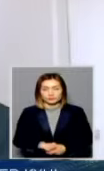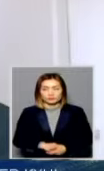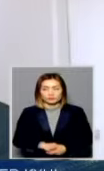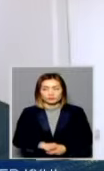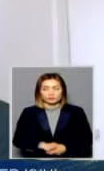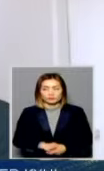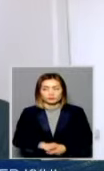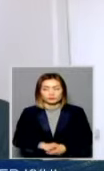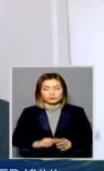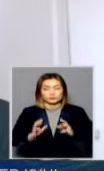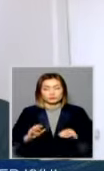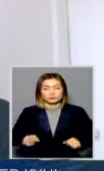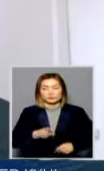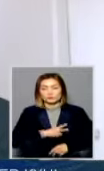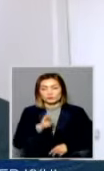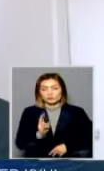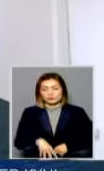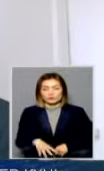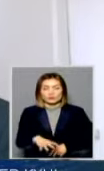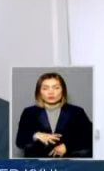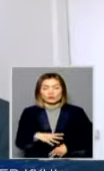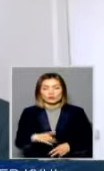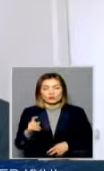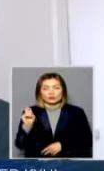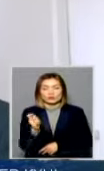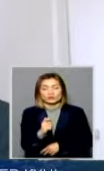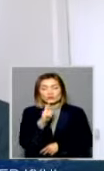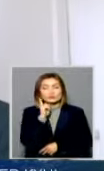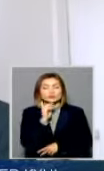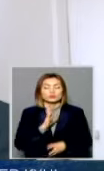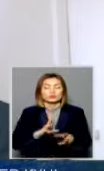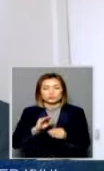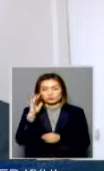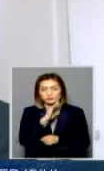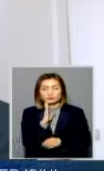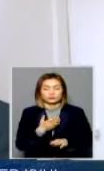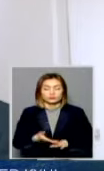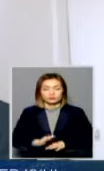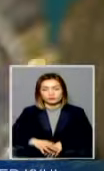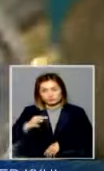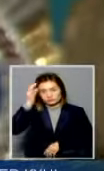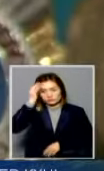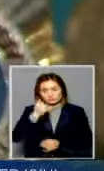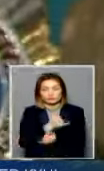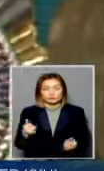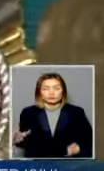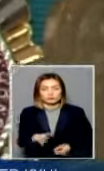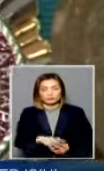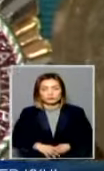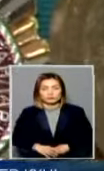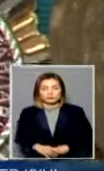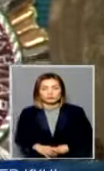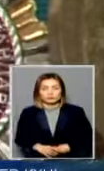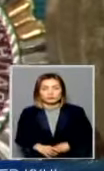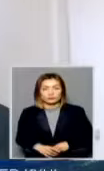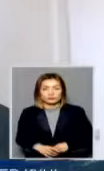сол жақта ерлікпен қаза тапқан біз сияқты сол кездегі жас жігіттердің ата-аналары үшін еске алып, соларға дұға қыштау күні.